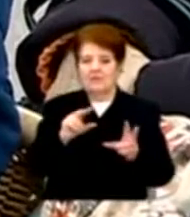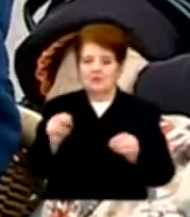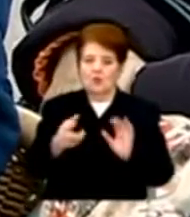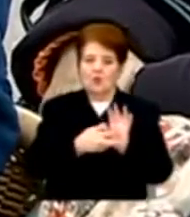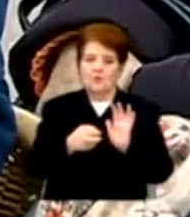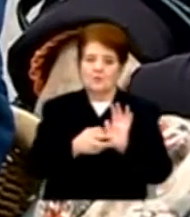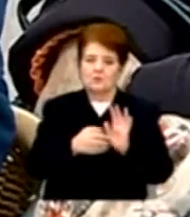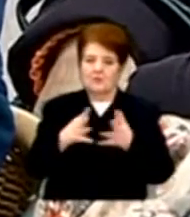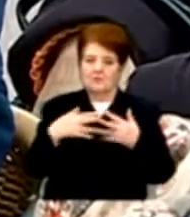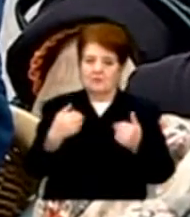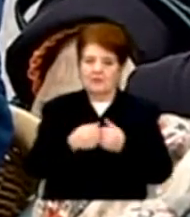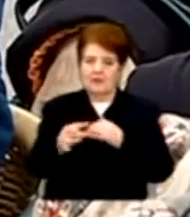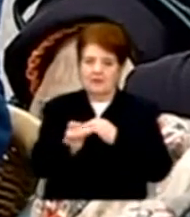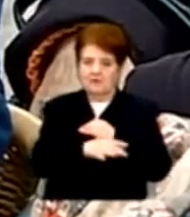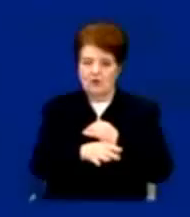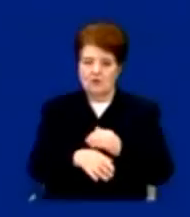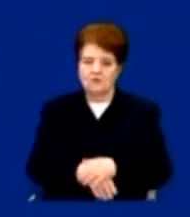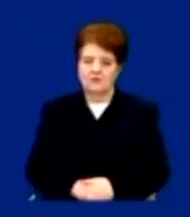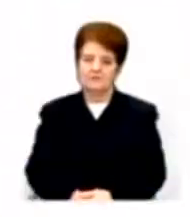familii nevoiașe.